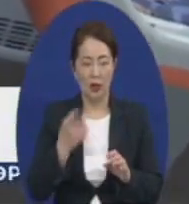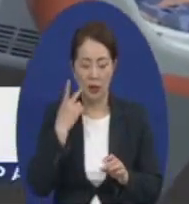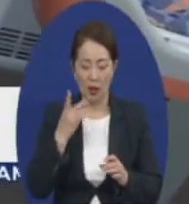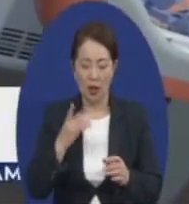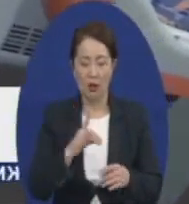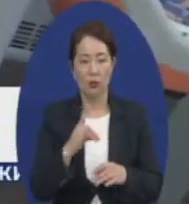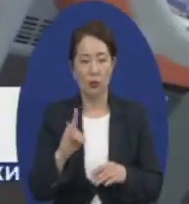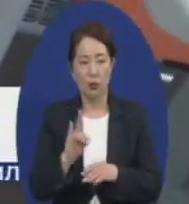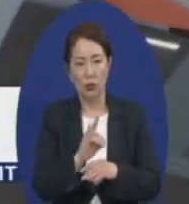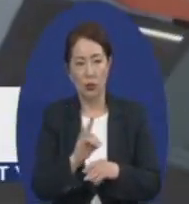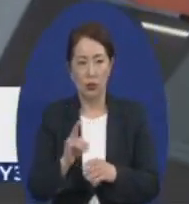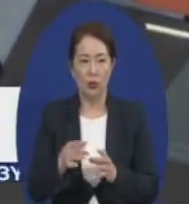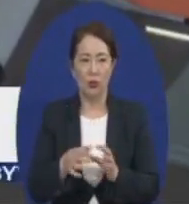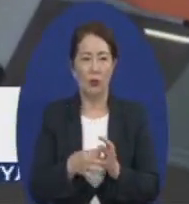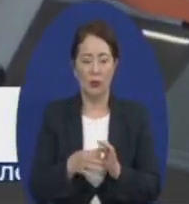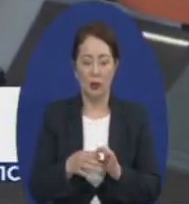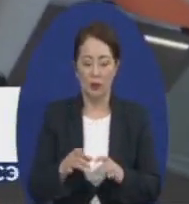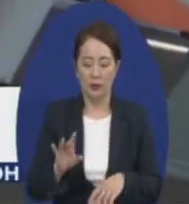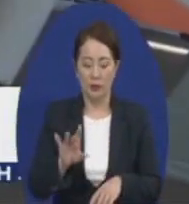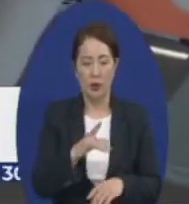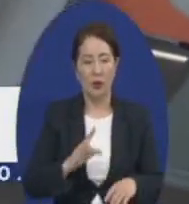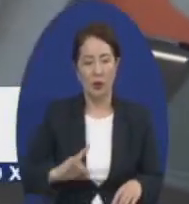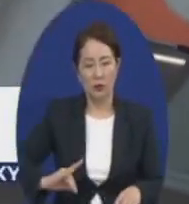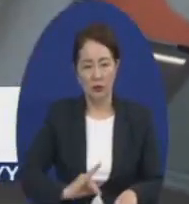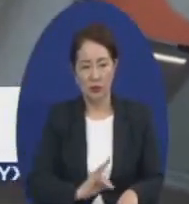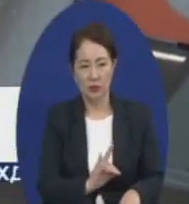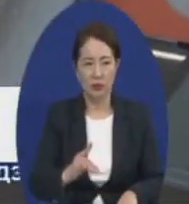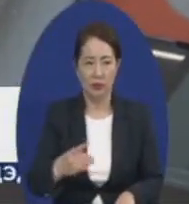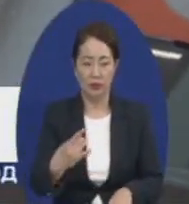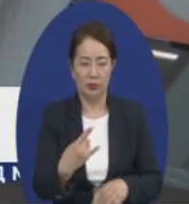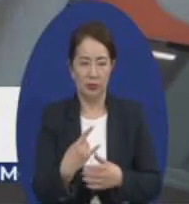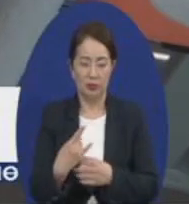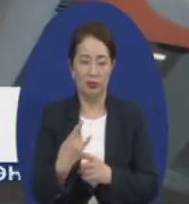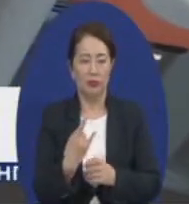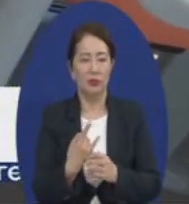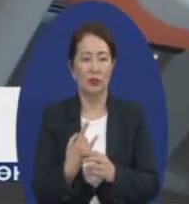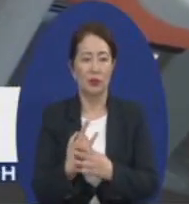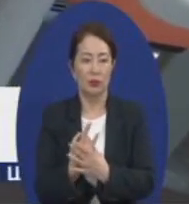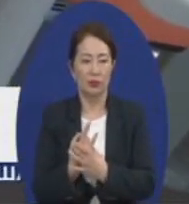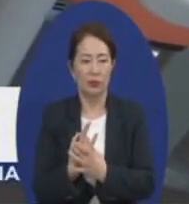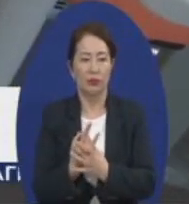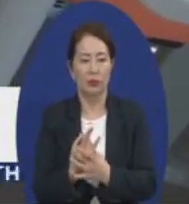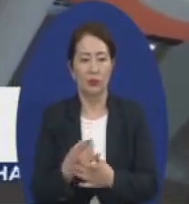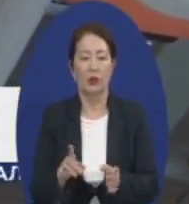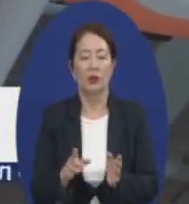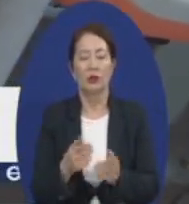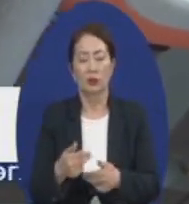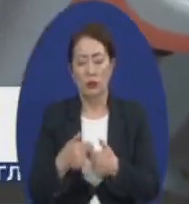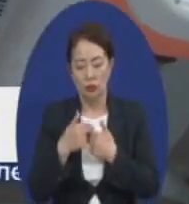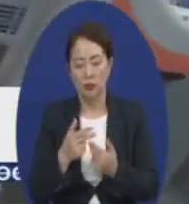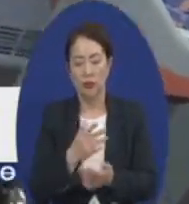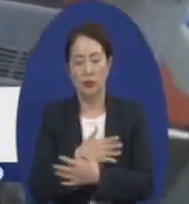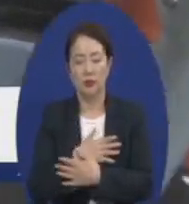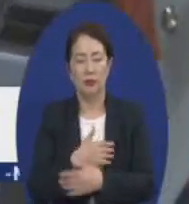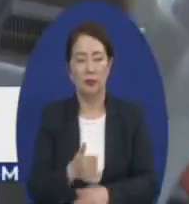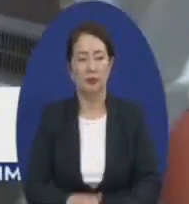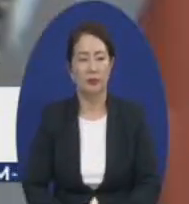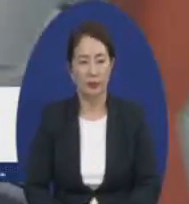байгнууд дуутай зэрэгтэй учраас тэр чинь өнгөрлөж штэ. Тэр өнгөрлөлтийн юугаар хязгаарлах вэ гэдэг нь суудлын дагуулгаар нь ингээд хязгаарлагч байдаг